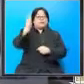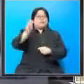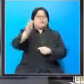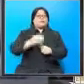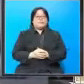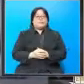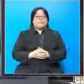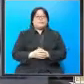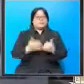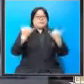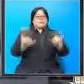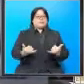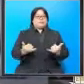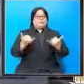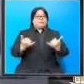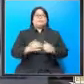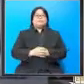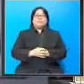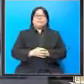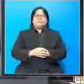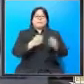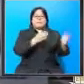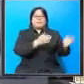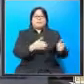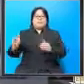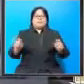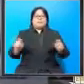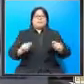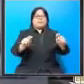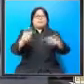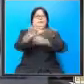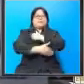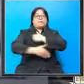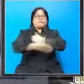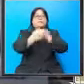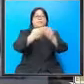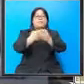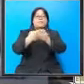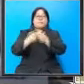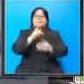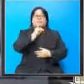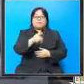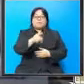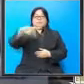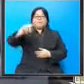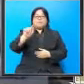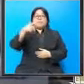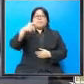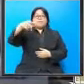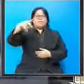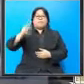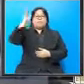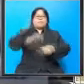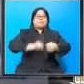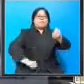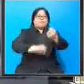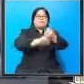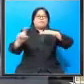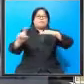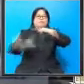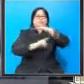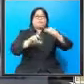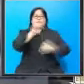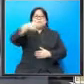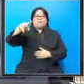dan SketchUp segini bagi pelantun takkan perpaduan negara maka sudah tentu Lavigne Ian ini akan mendukung kepada